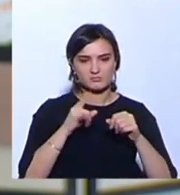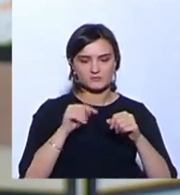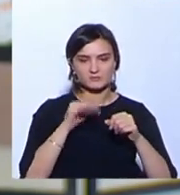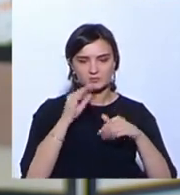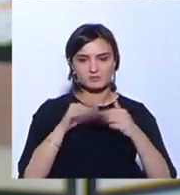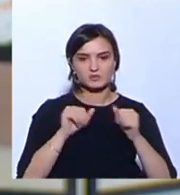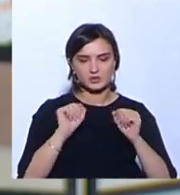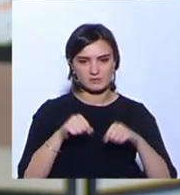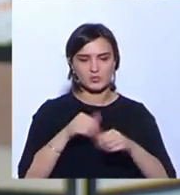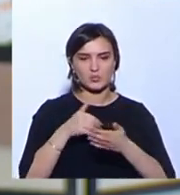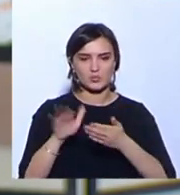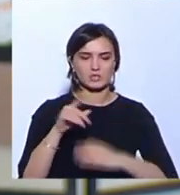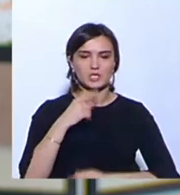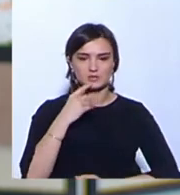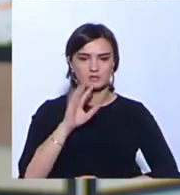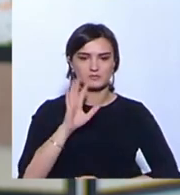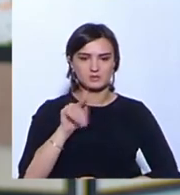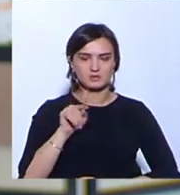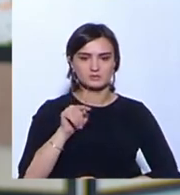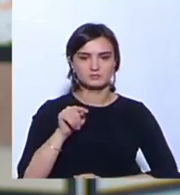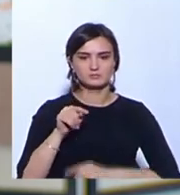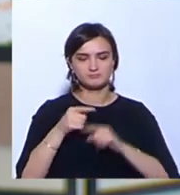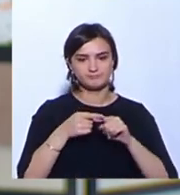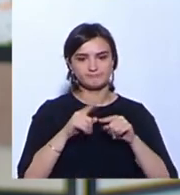მერე შეიძლება უარი არ თქვას.